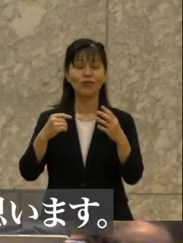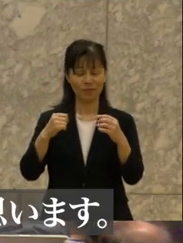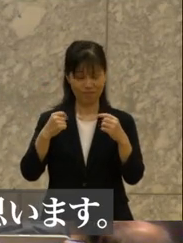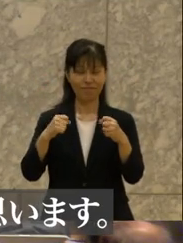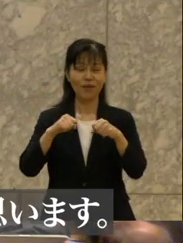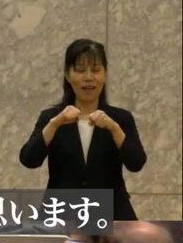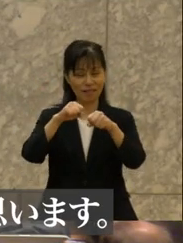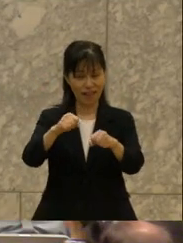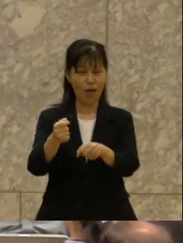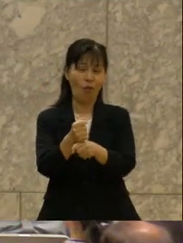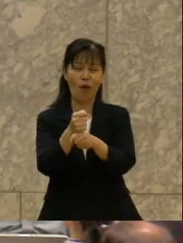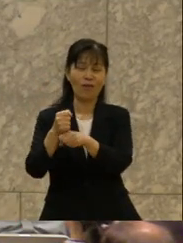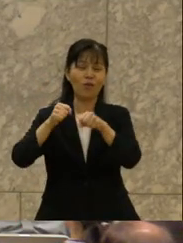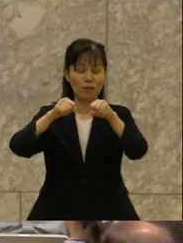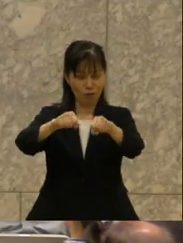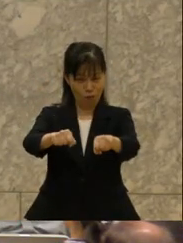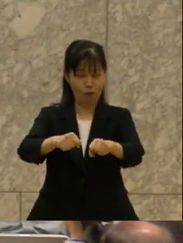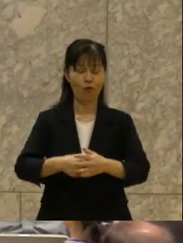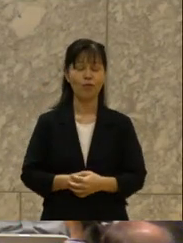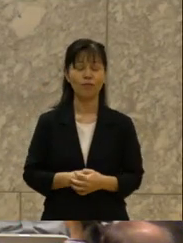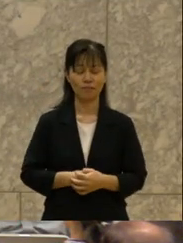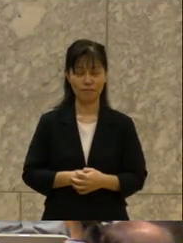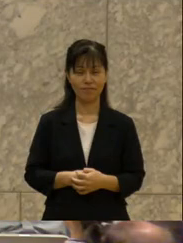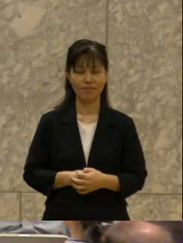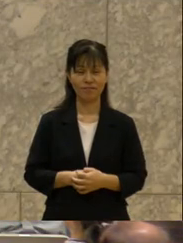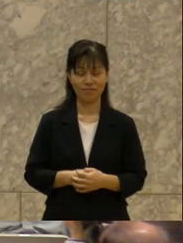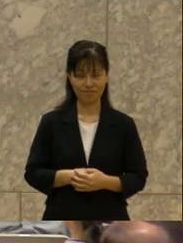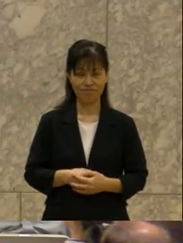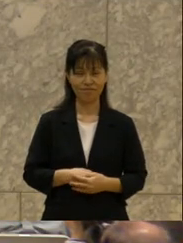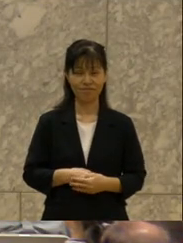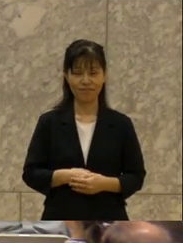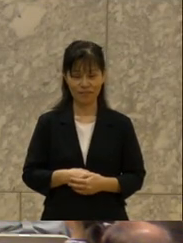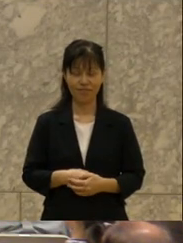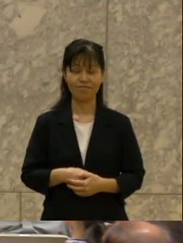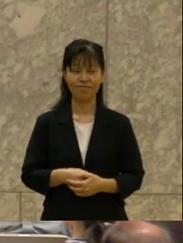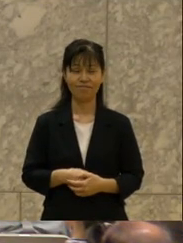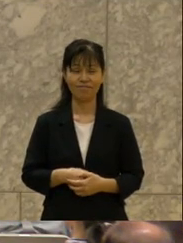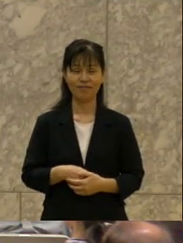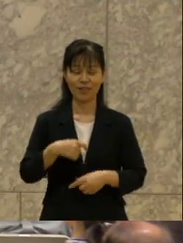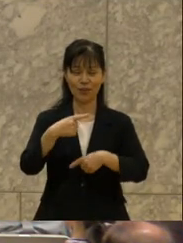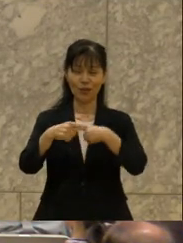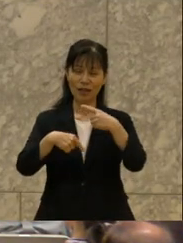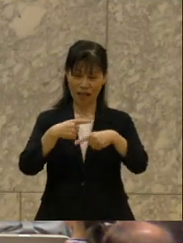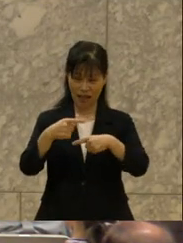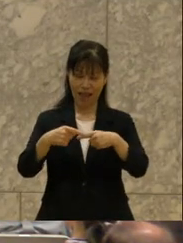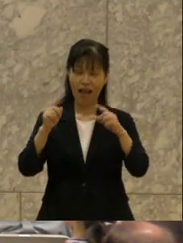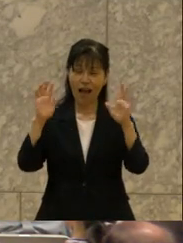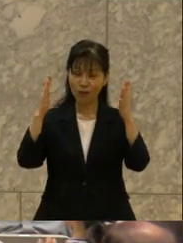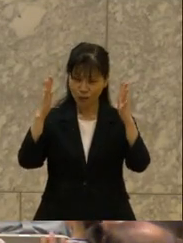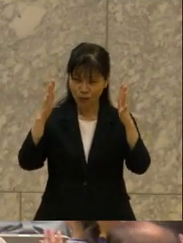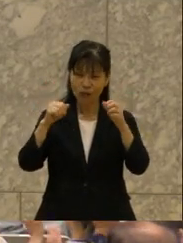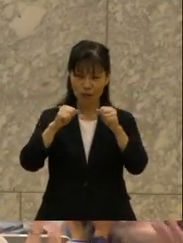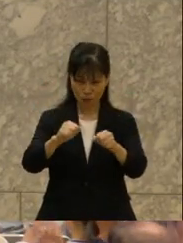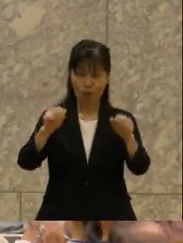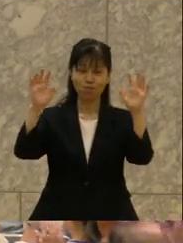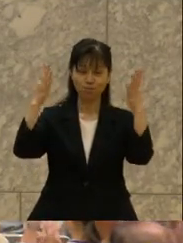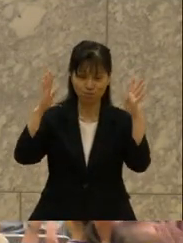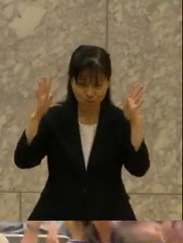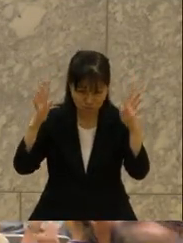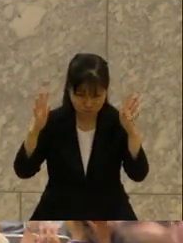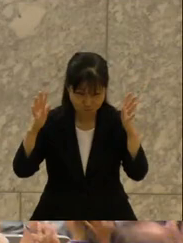いただければというふうに思いますまず最初は手話の今日は皆さん方への感謝の思いで手話の拍手でございますありがとうござい